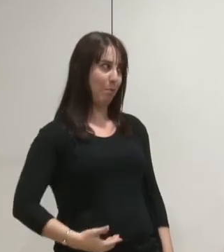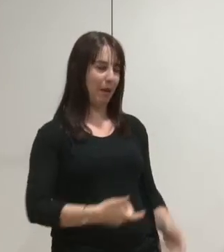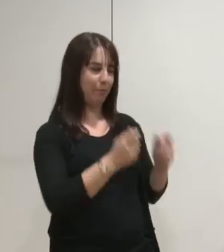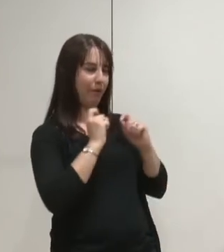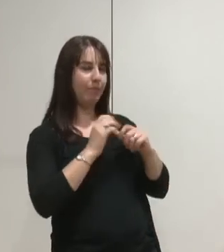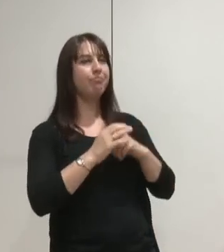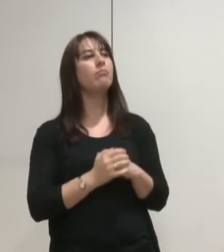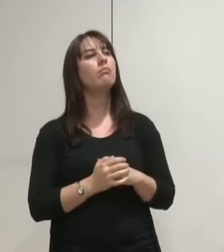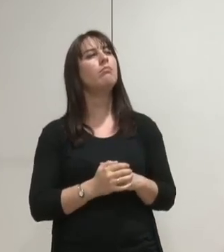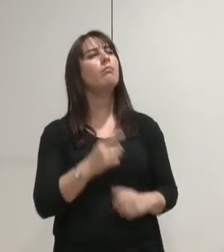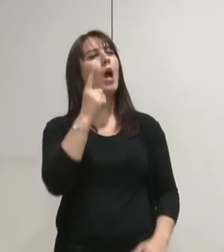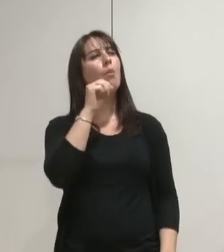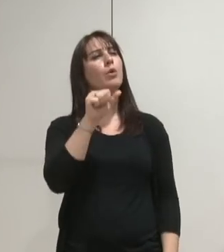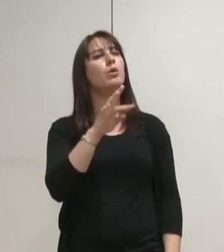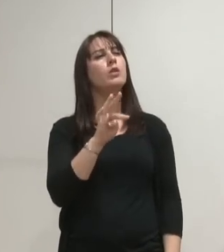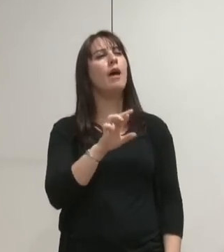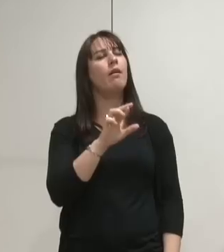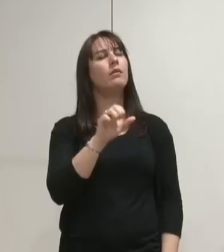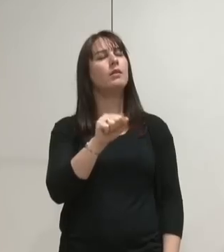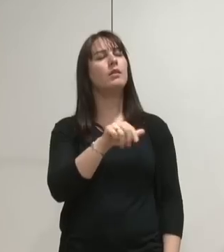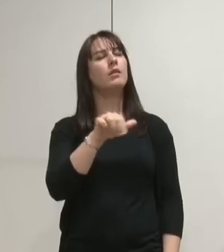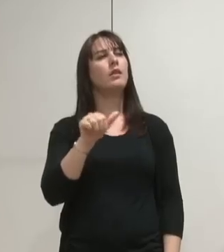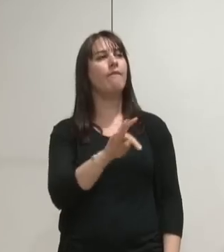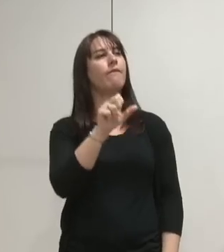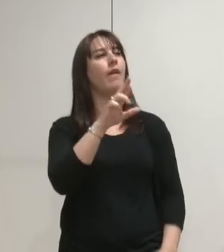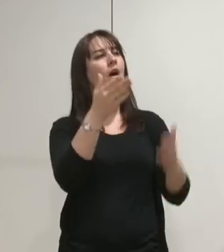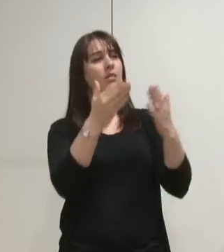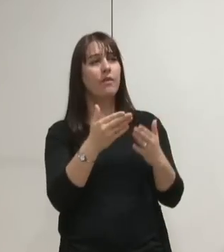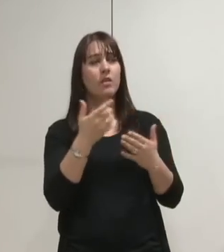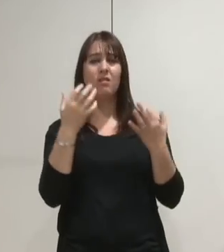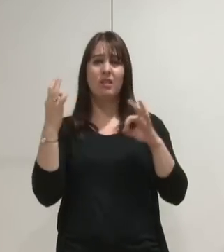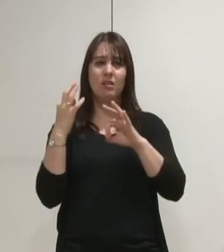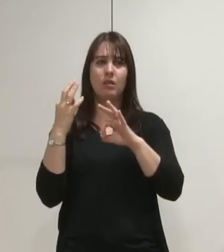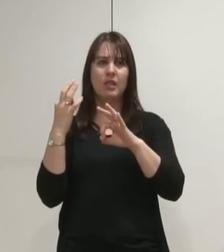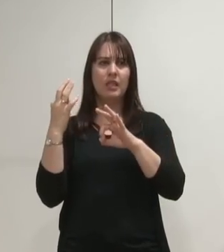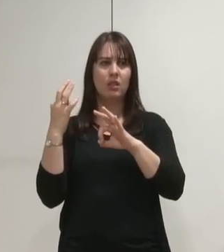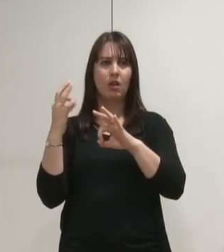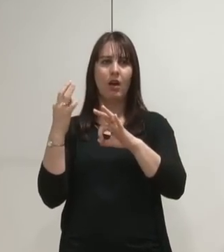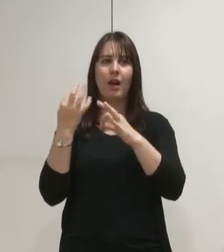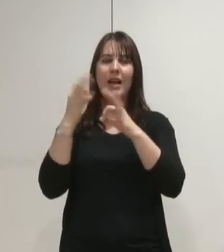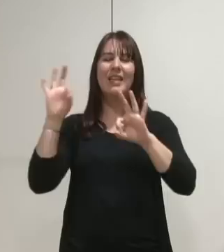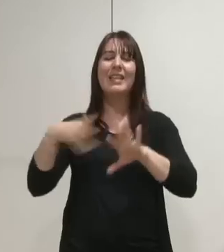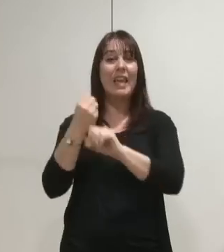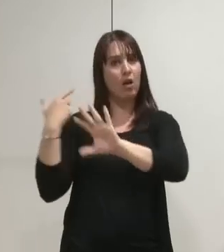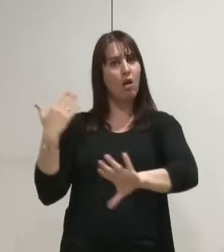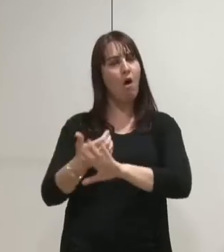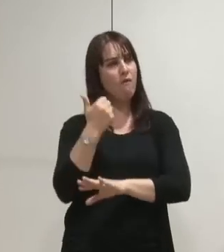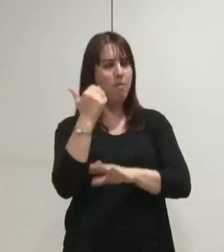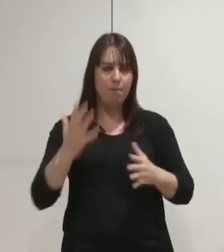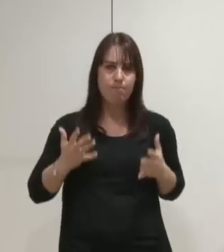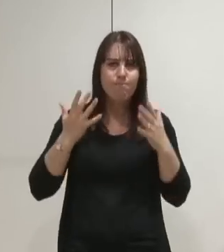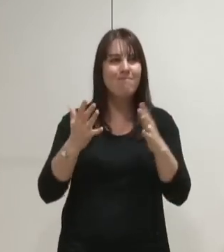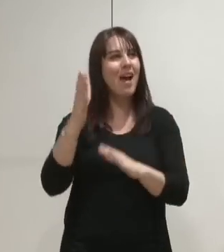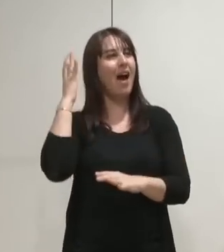Monsieur Safar voilà désormais 15 ans que vous exercez un mandat électif dans cette municipalité vous étiez candidat en